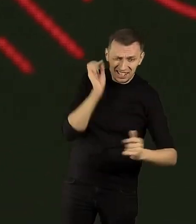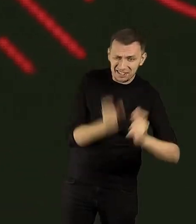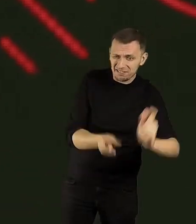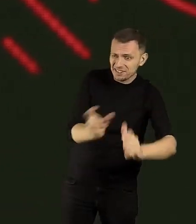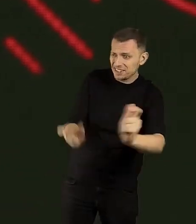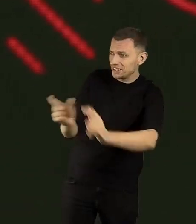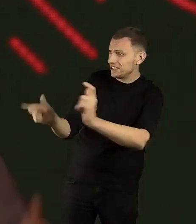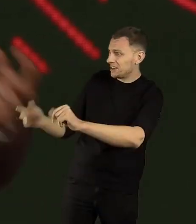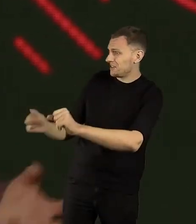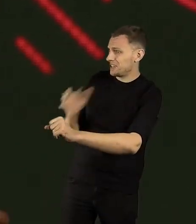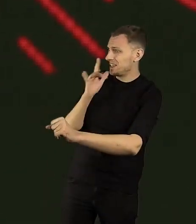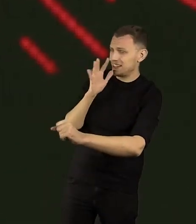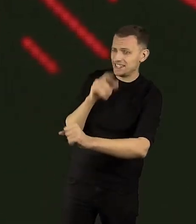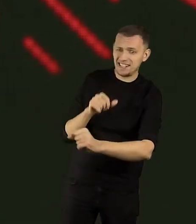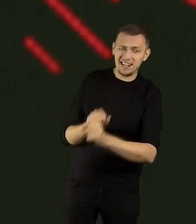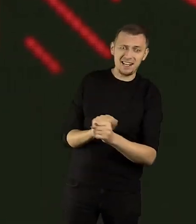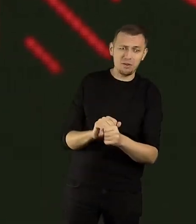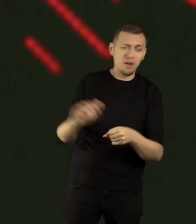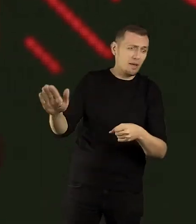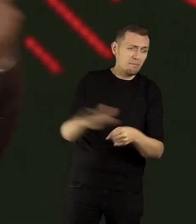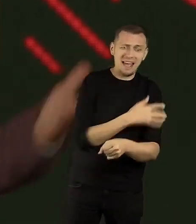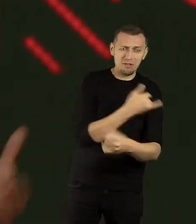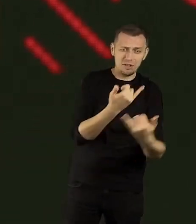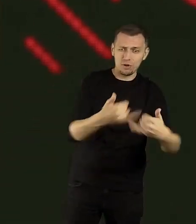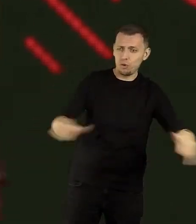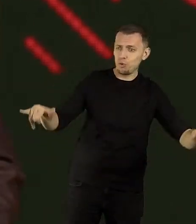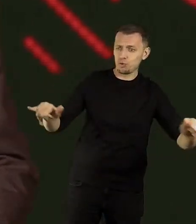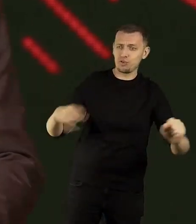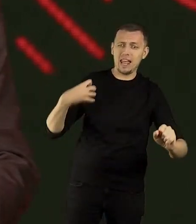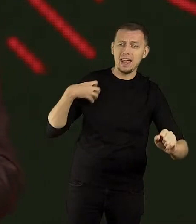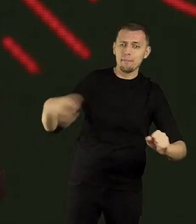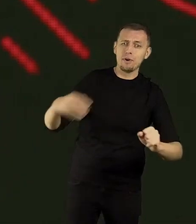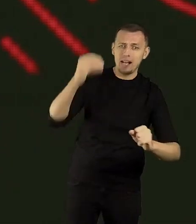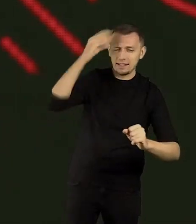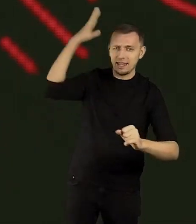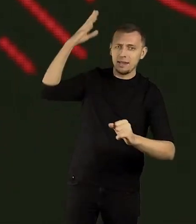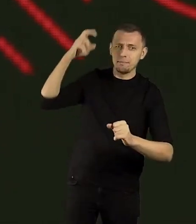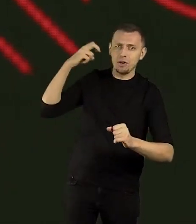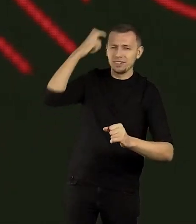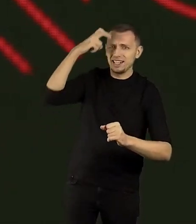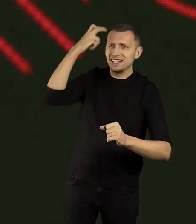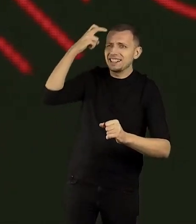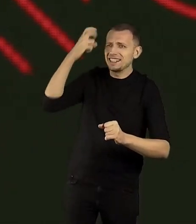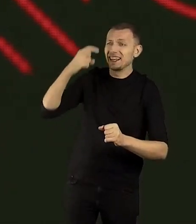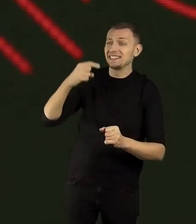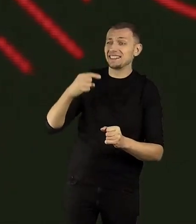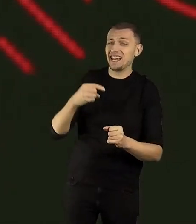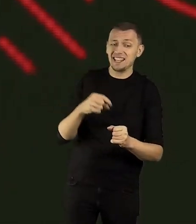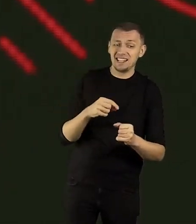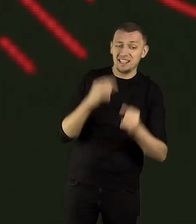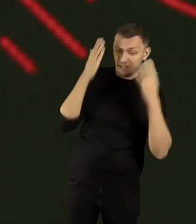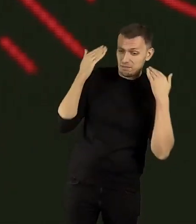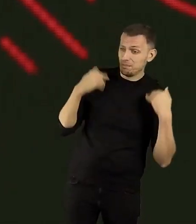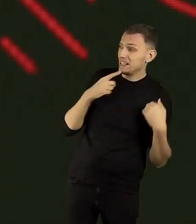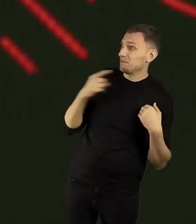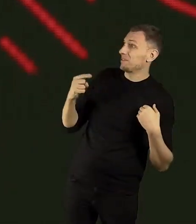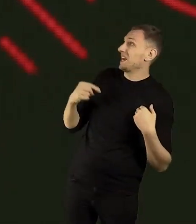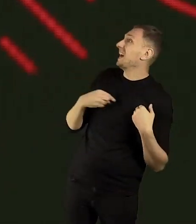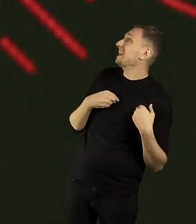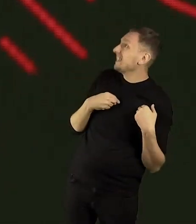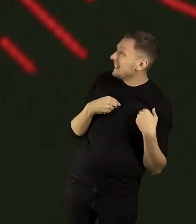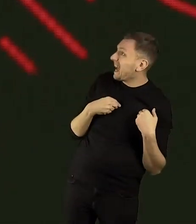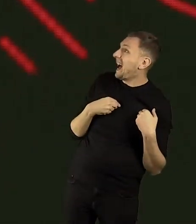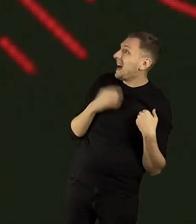Izraelu, bogatych, mądrych, inteligentnych, wysokiego rodu. A ja? Ja jestem po prostu biedną żydowską